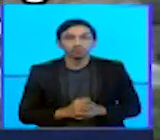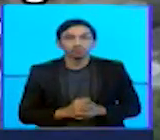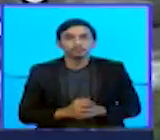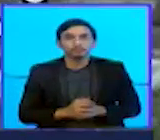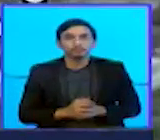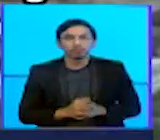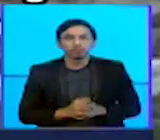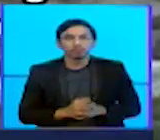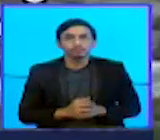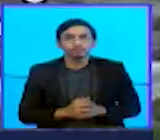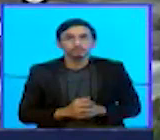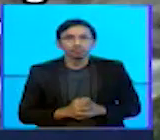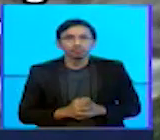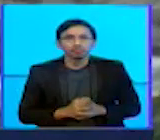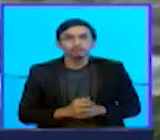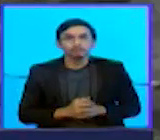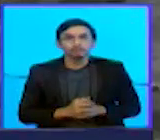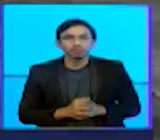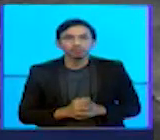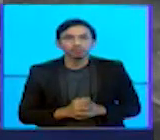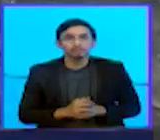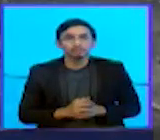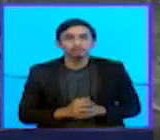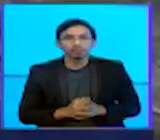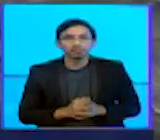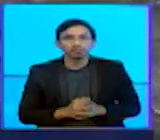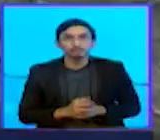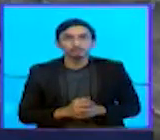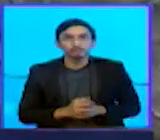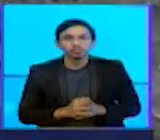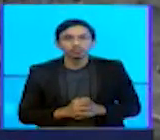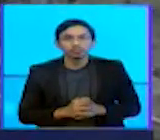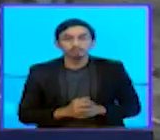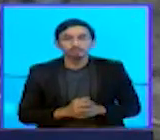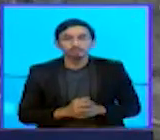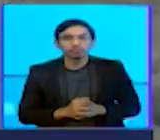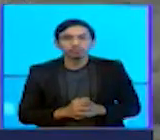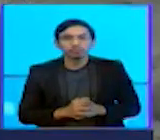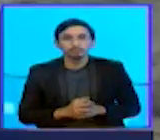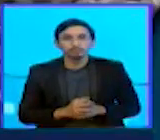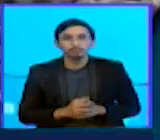a clean health, safety, and environmental sustainability. And we are preparing opportunities